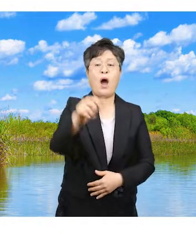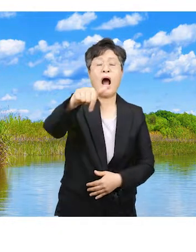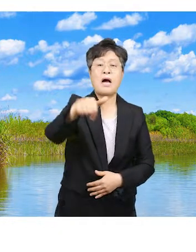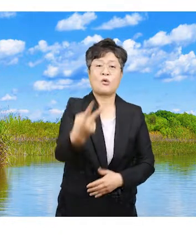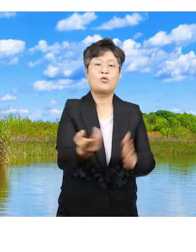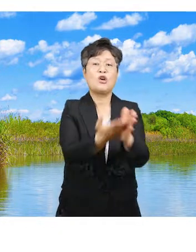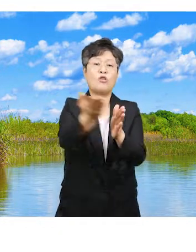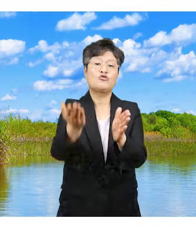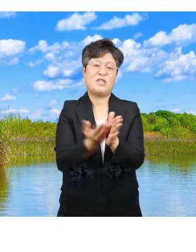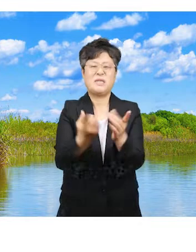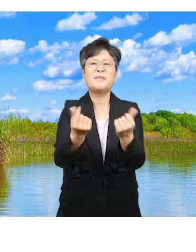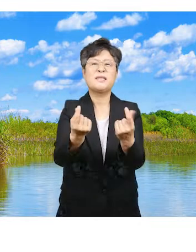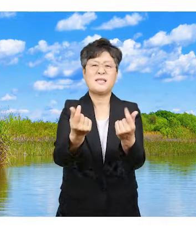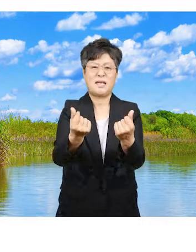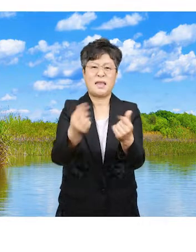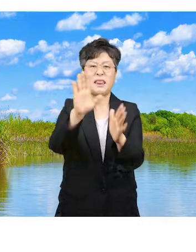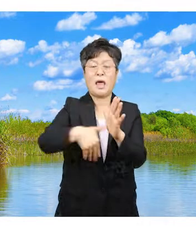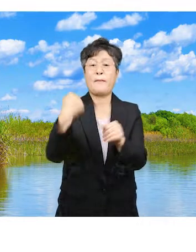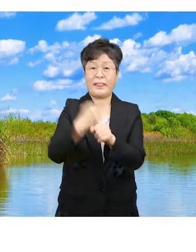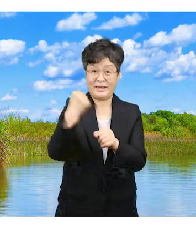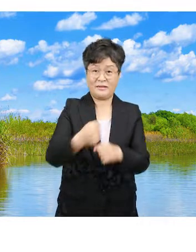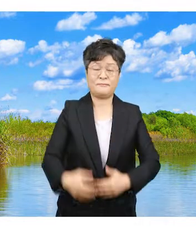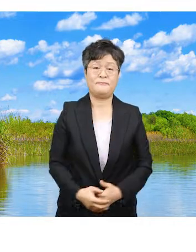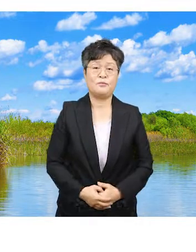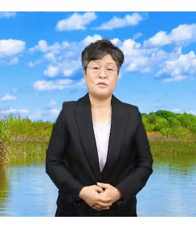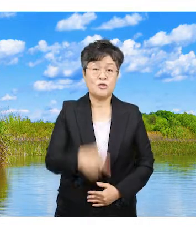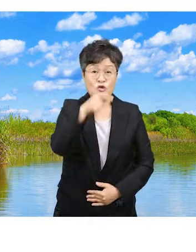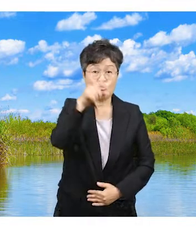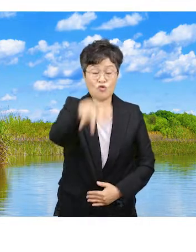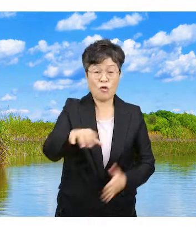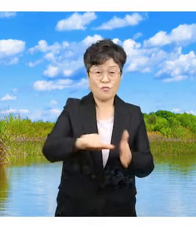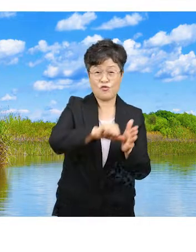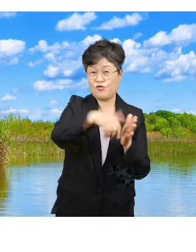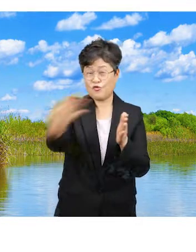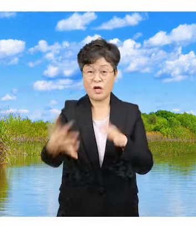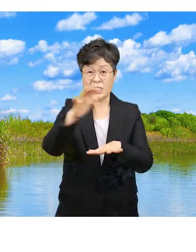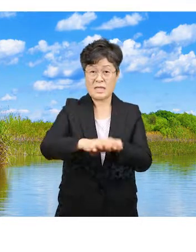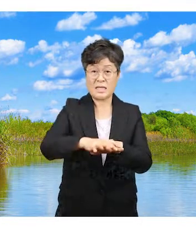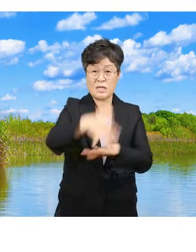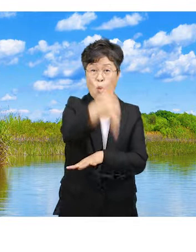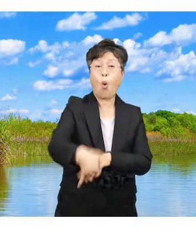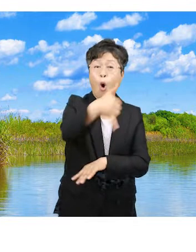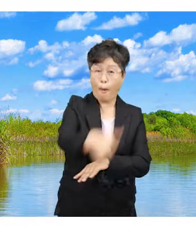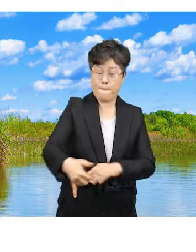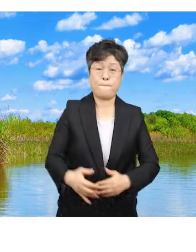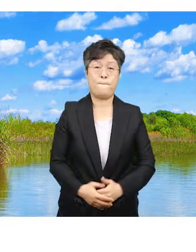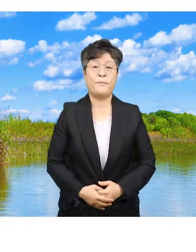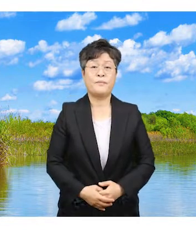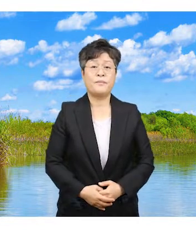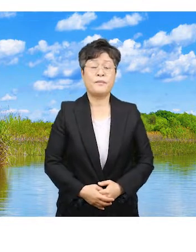비슷하게 만들어졌었는데요. 이 수원이 아주 유명한 농업도시였지 않습니까? 정조시대